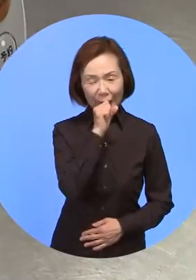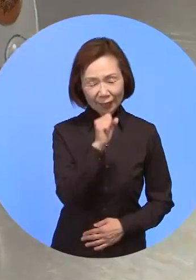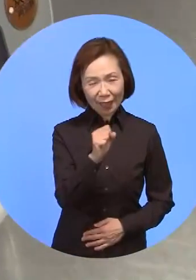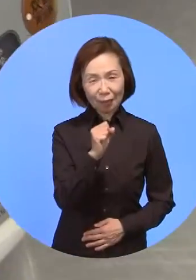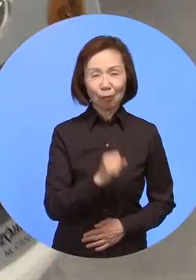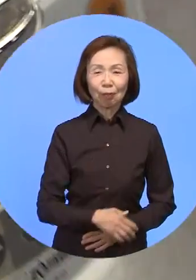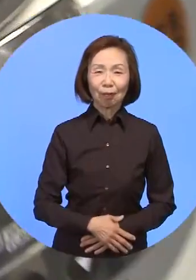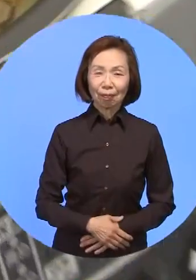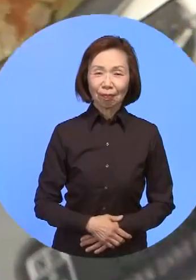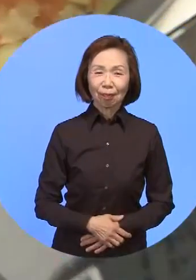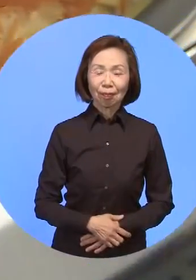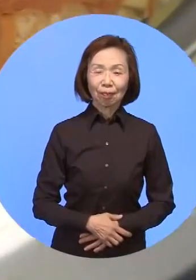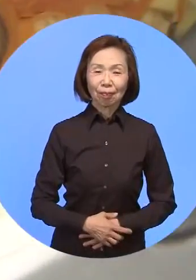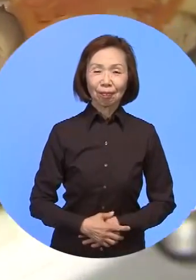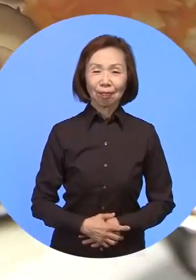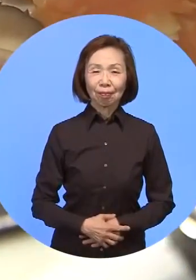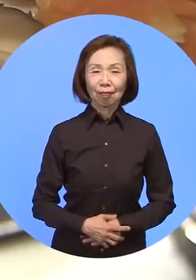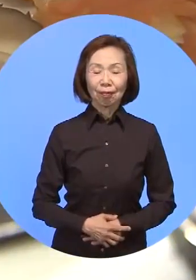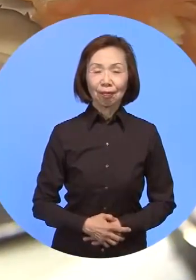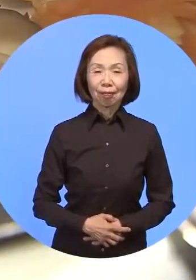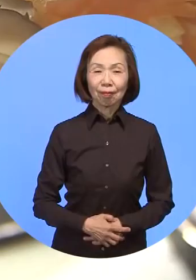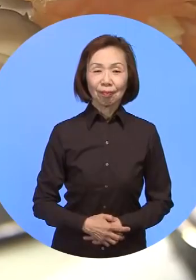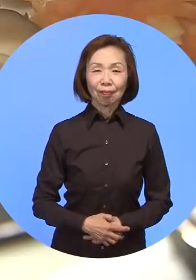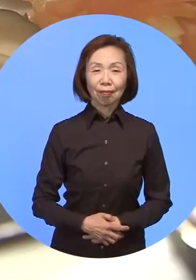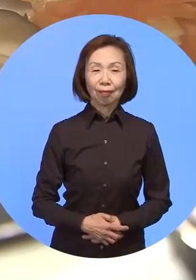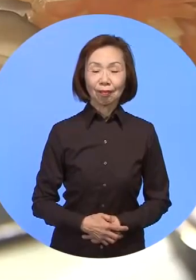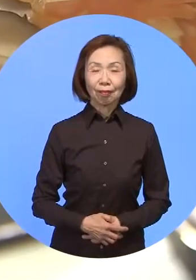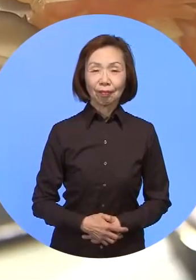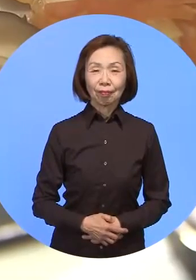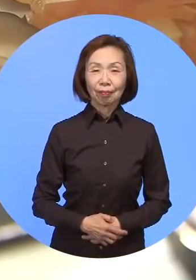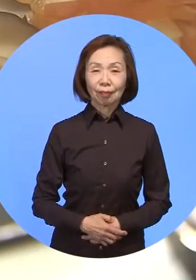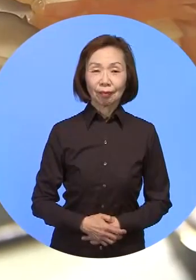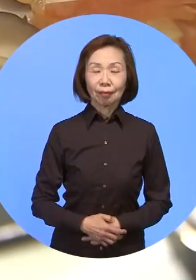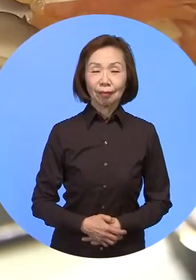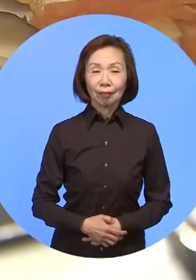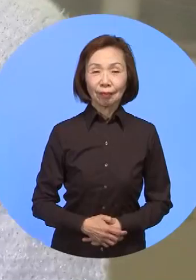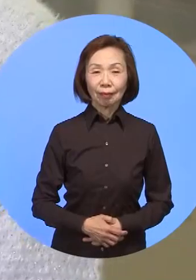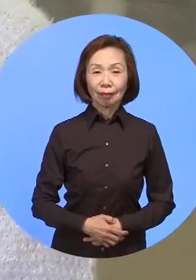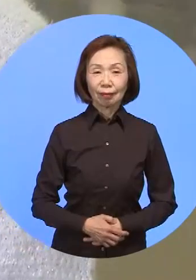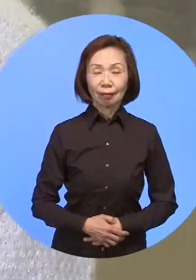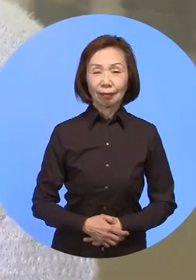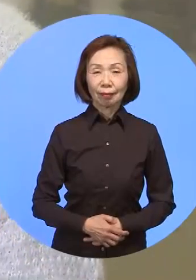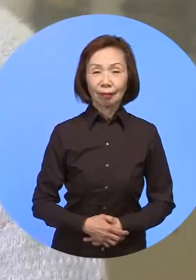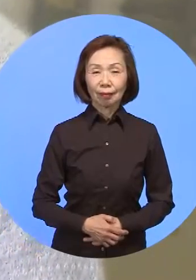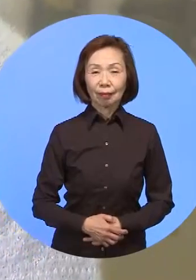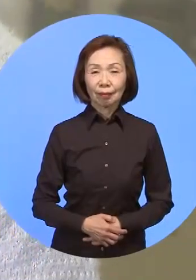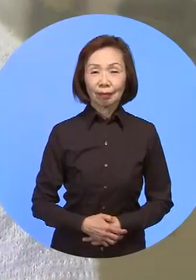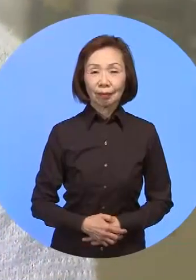ではご飯もいただきます。 はい、じゃあ私食べてみ